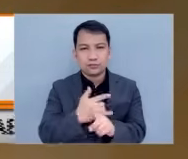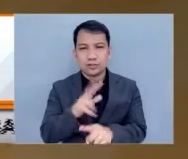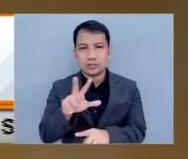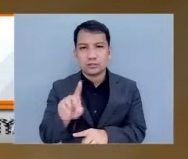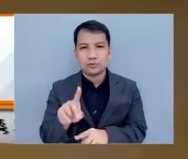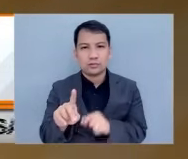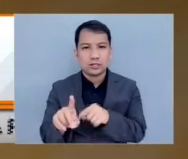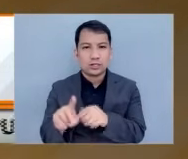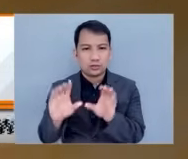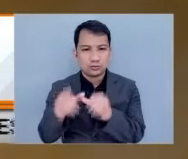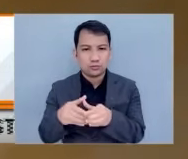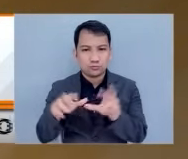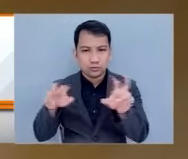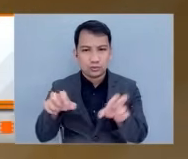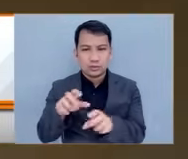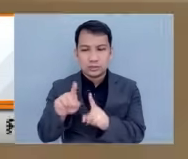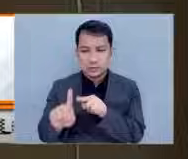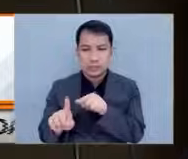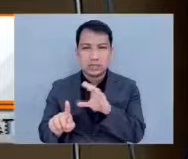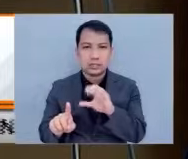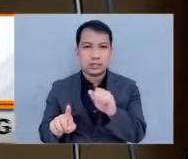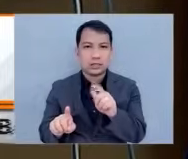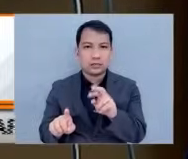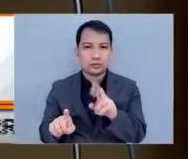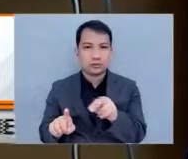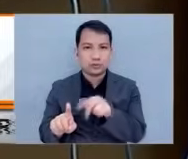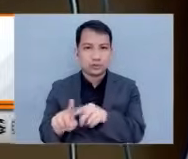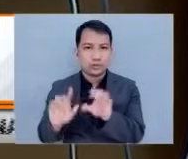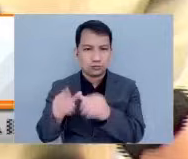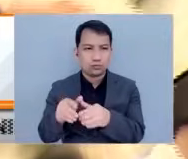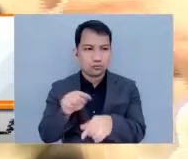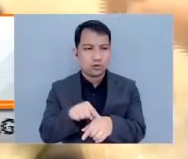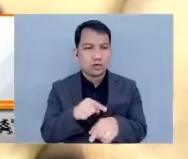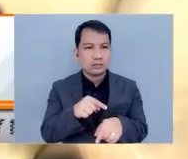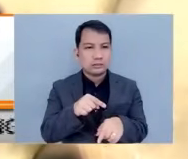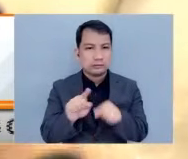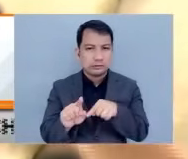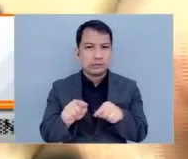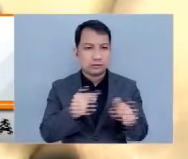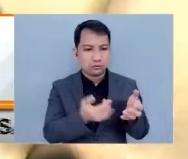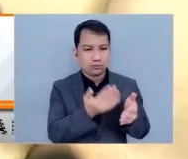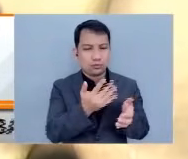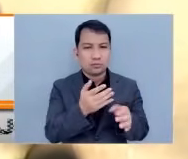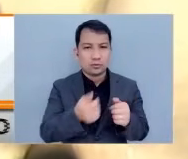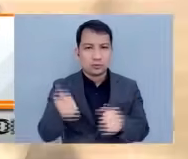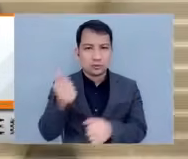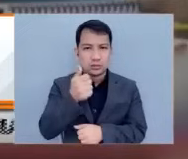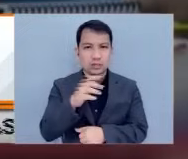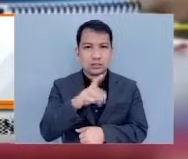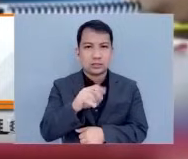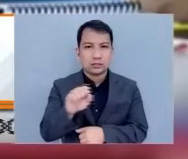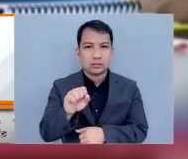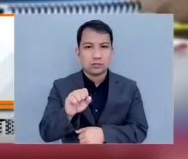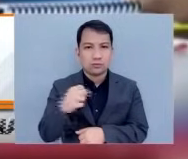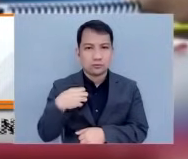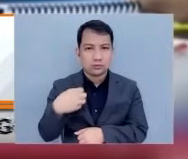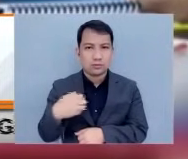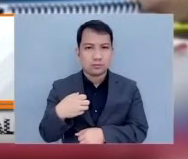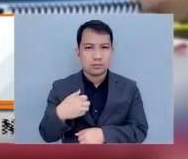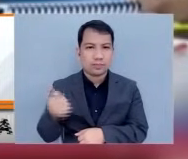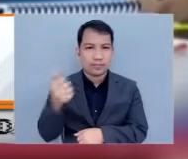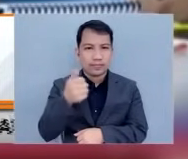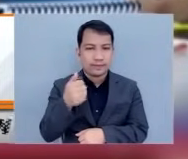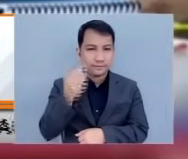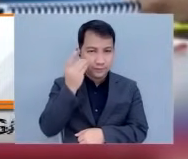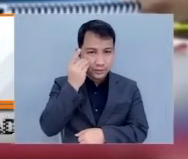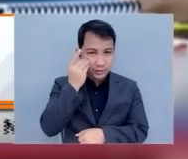Castro ang itinuturong nasa likod nito. Sa hearing, tinanong ni Busita ang hepe ng Catanawan PNP na si Police Captain Daniel De La Cruz